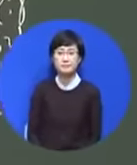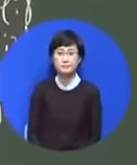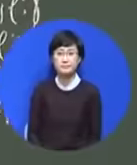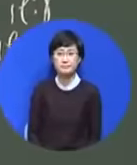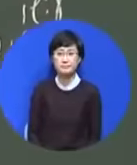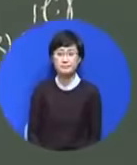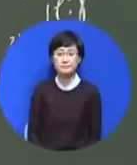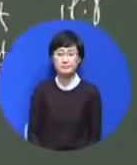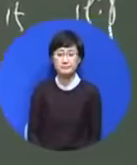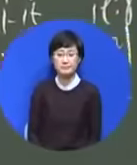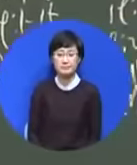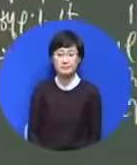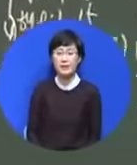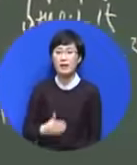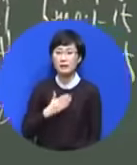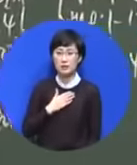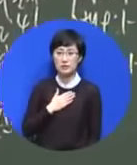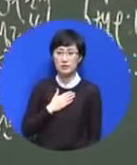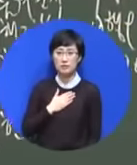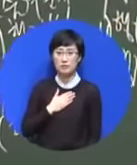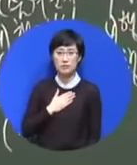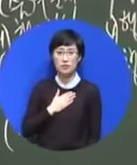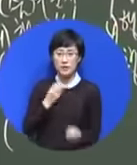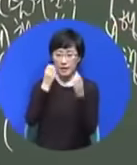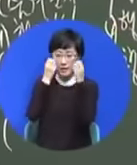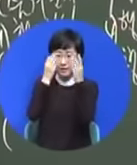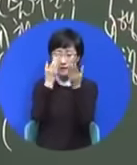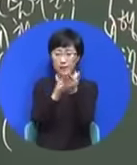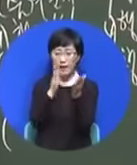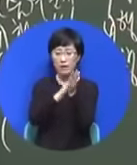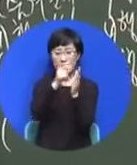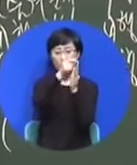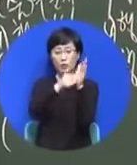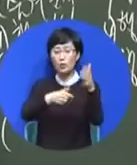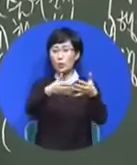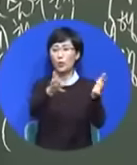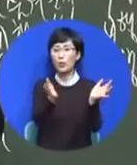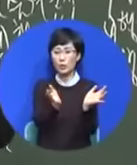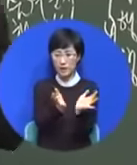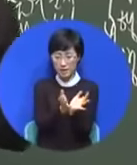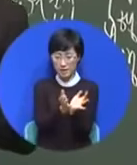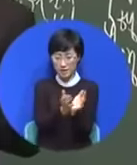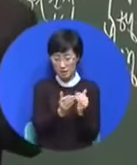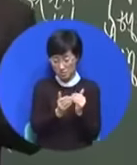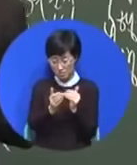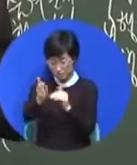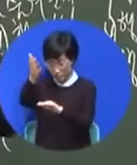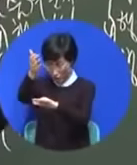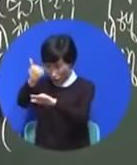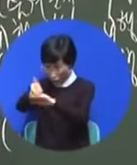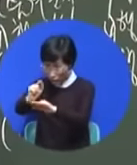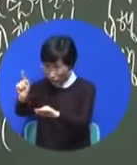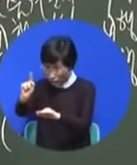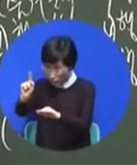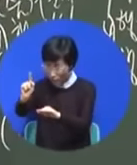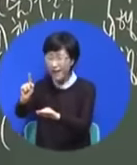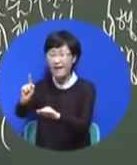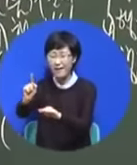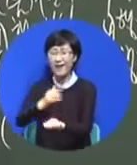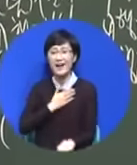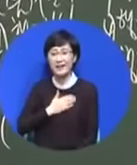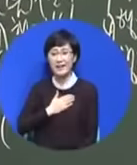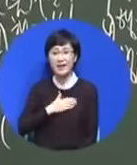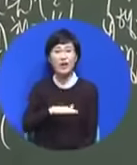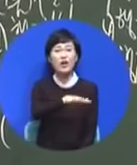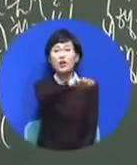저는 우리 교단이 어떻게 될지 알고 있습니다 앞으로 여러분이 어떻게 될지